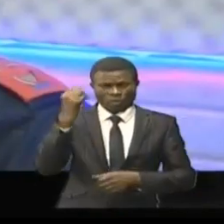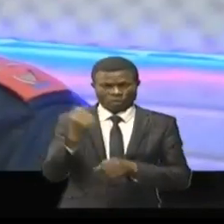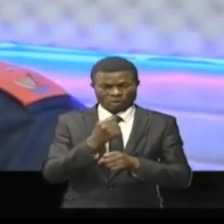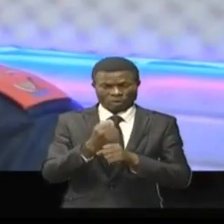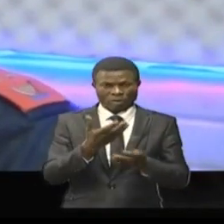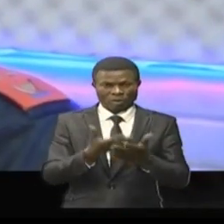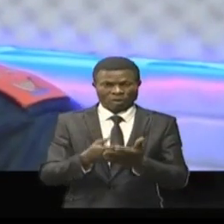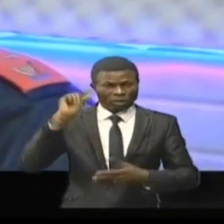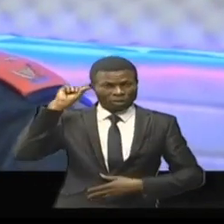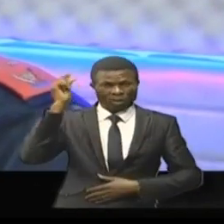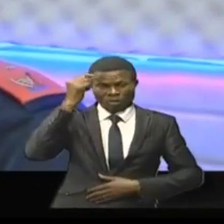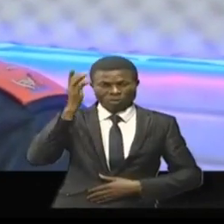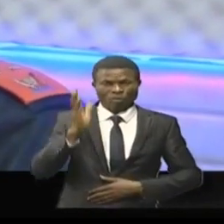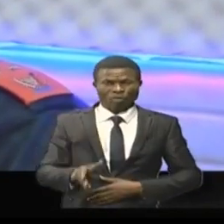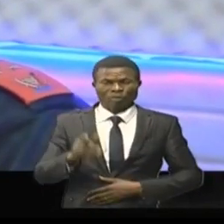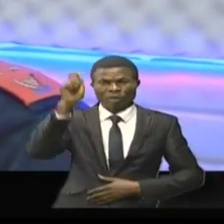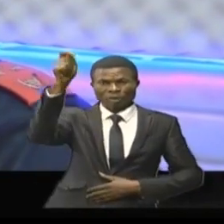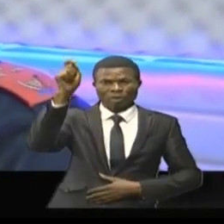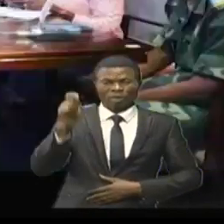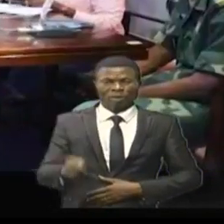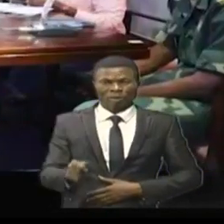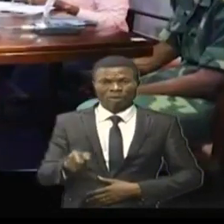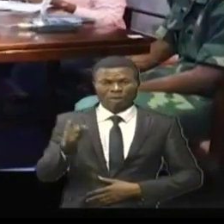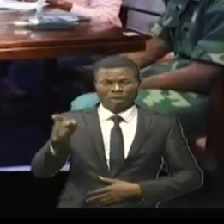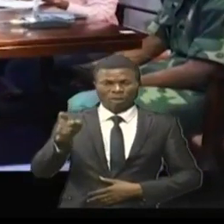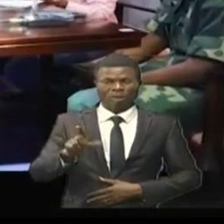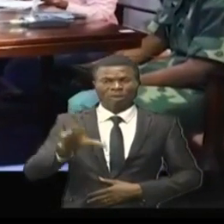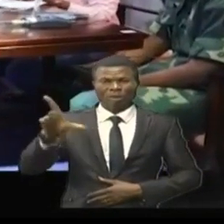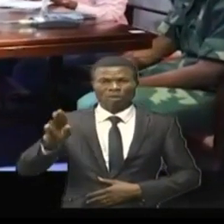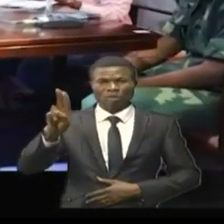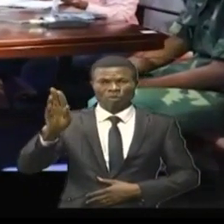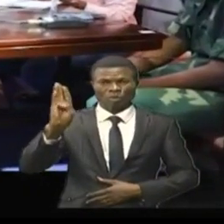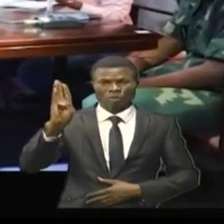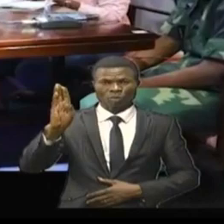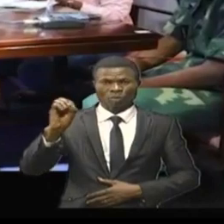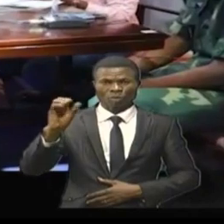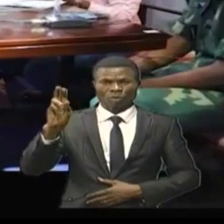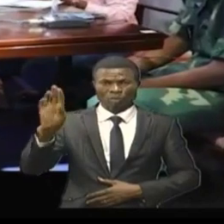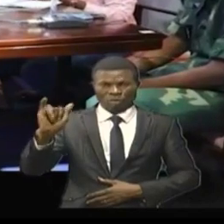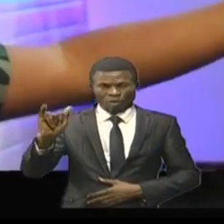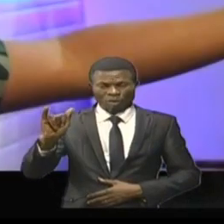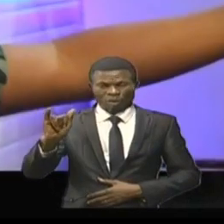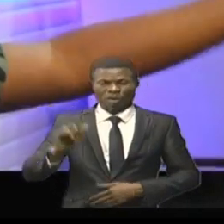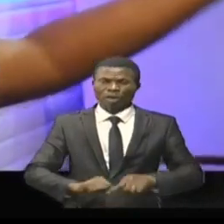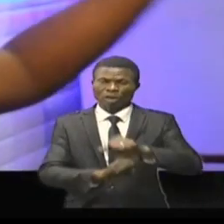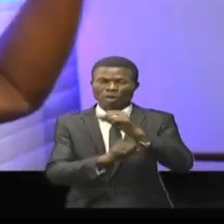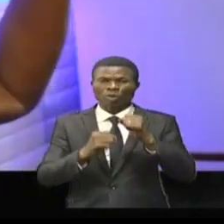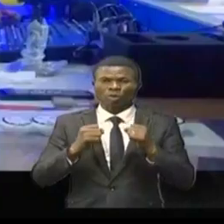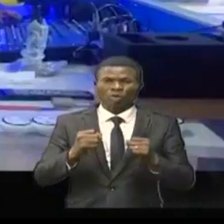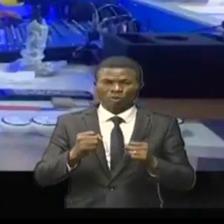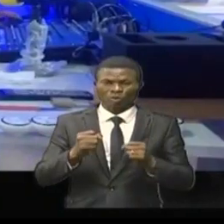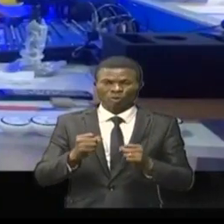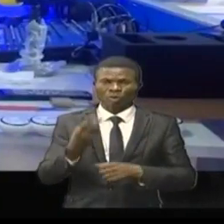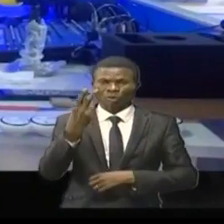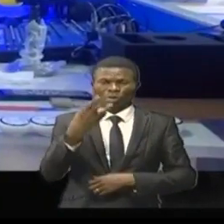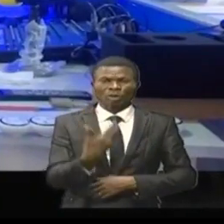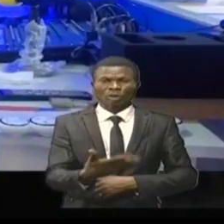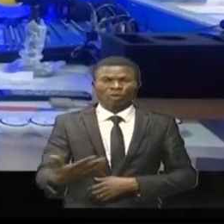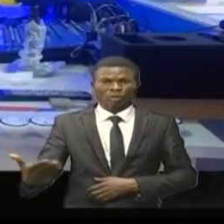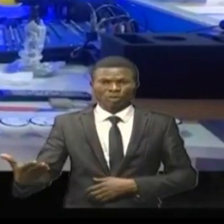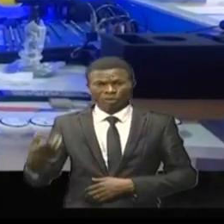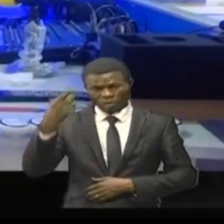le gouverneur militaire, le lieutenant-général Luboya Kachama Johnny, apporte un appui considérable à ces deux outils pour